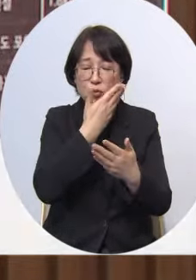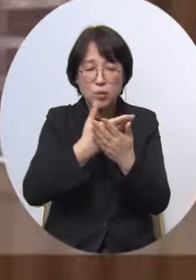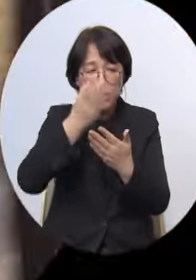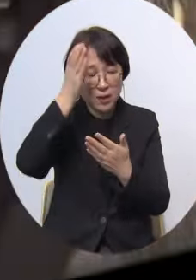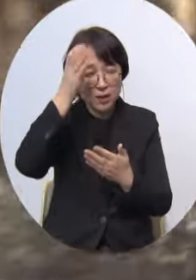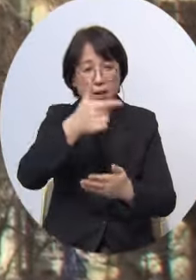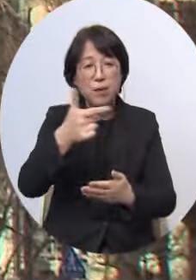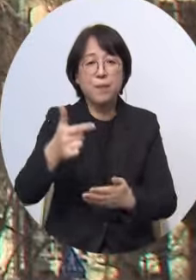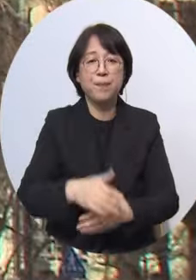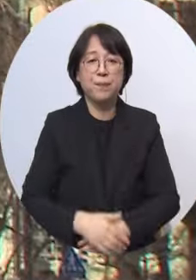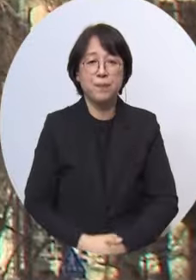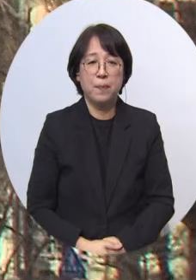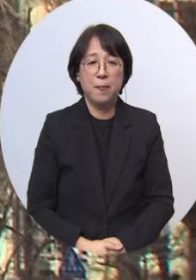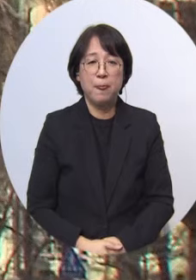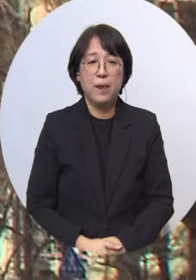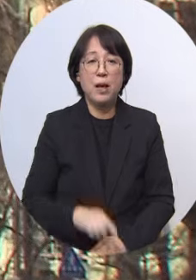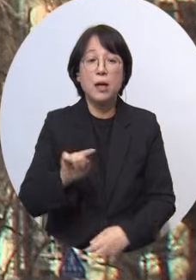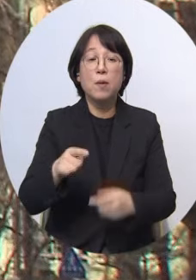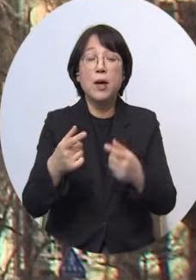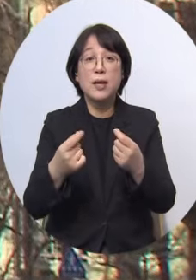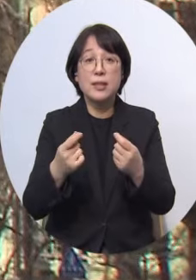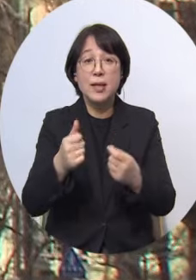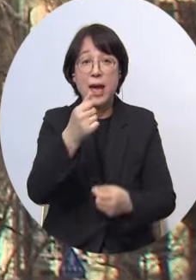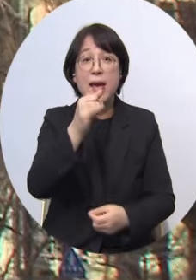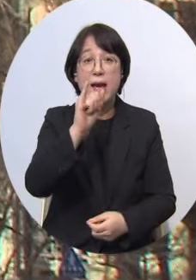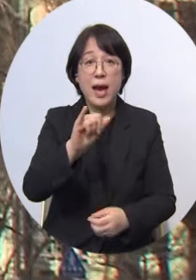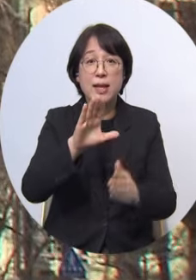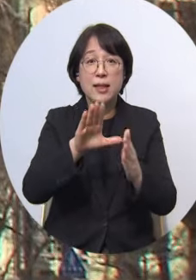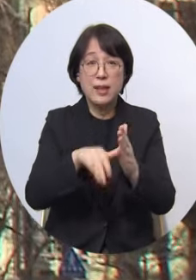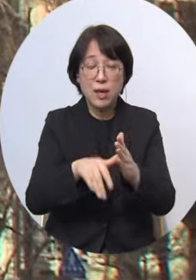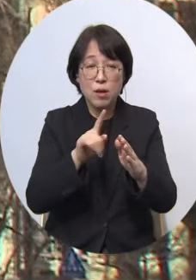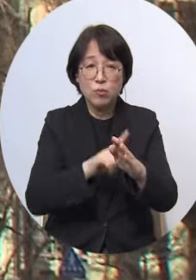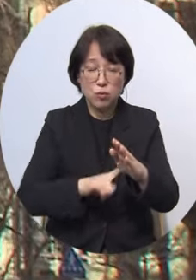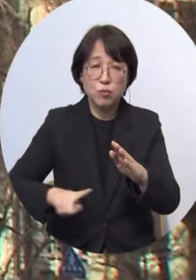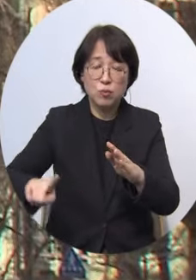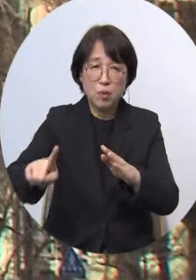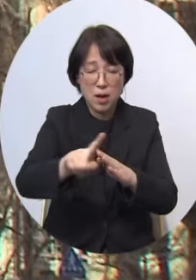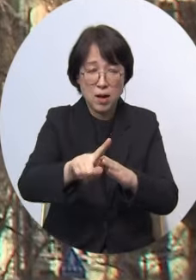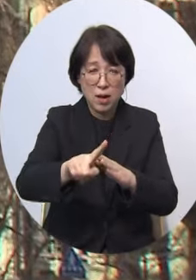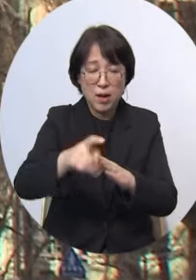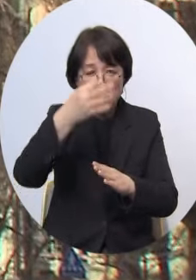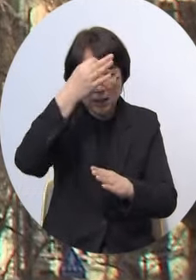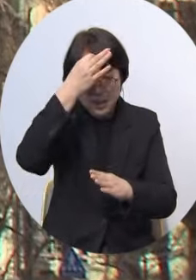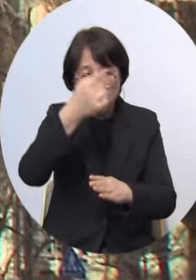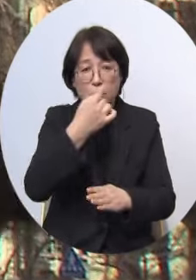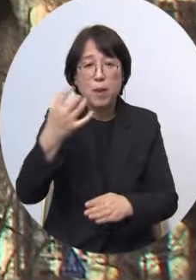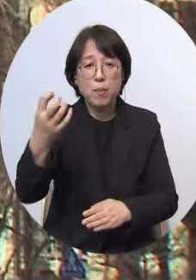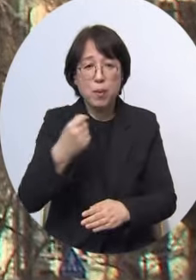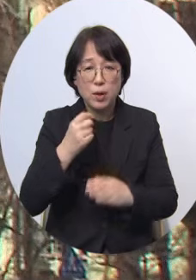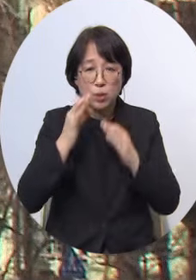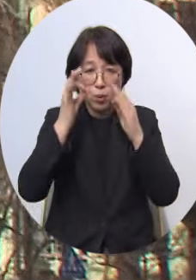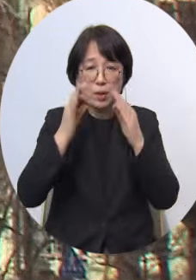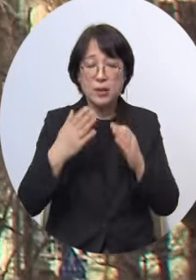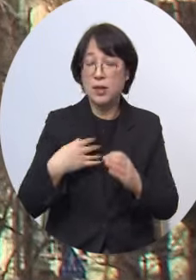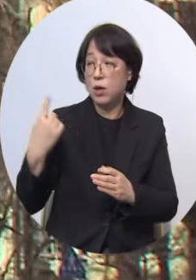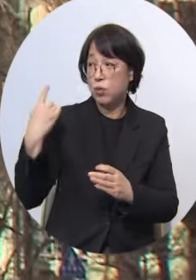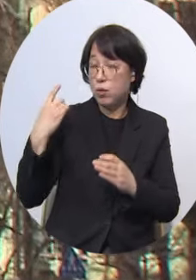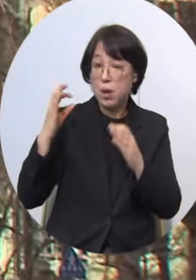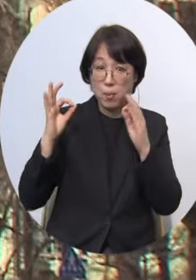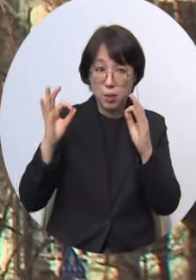큽니다. 이와 함께 AI 시대를 주도할 초격차 기술 확보에도 힘씁니다. 제 뒤로 보이는